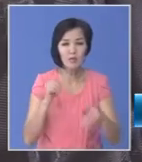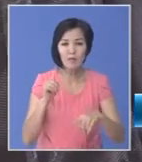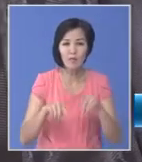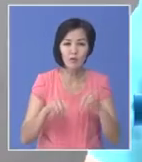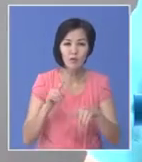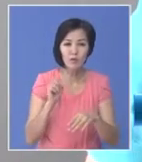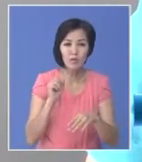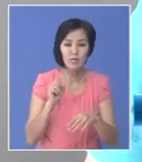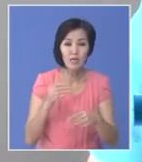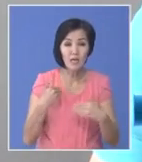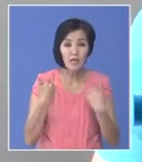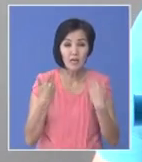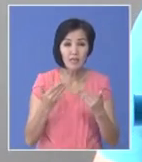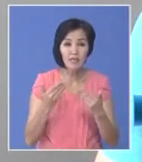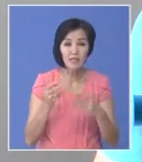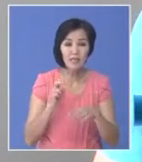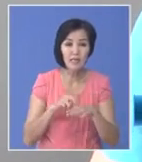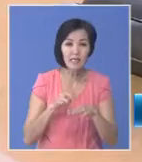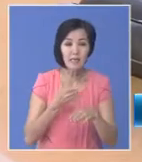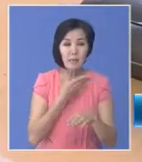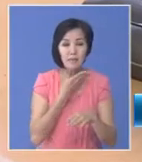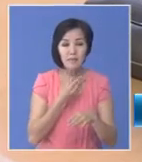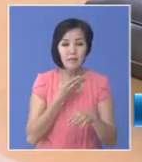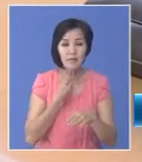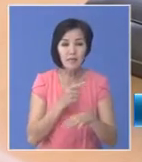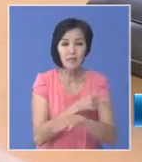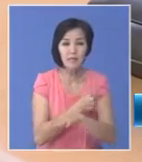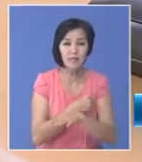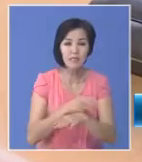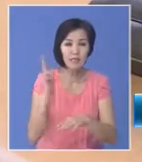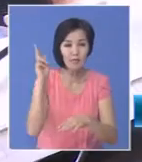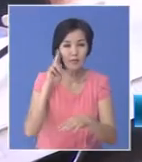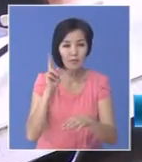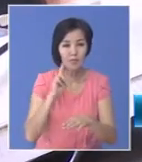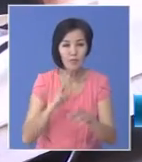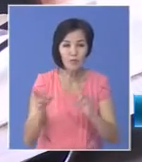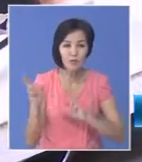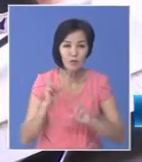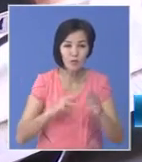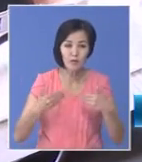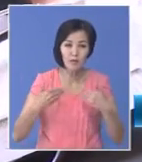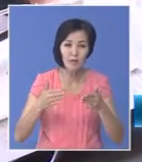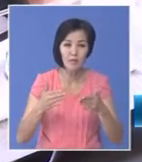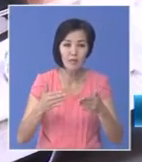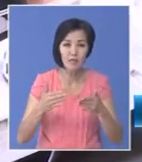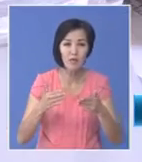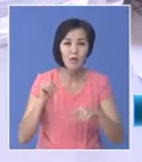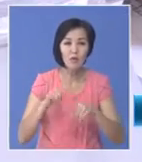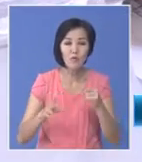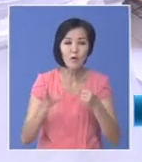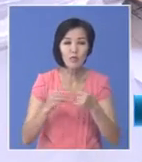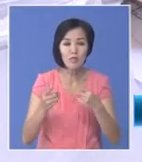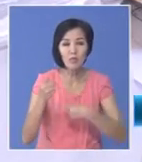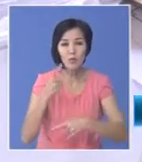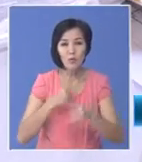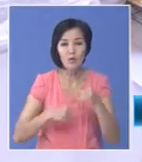колледжді аяқтаған соң дәрігер болам деп Семейдегі медициналық институтта оқиды. Дипломын қолына алғалы бері туған жеріне келіп, халық игілігі үшін